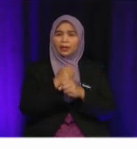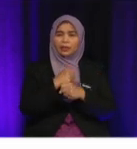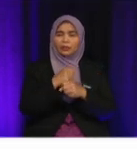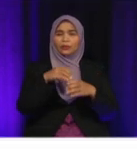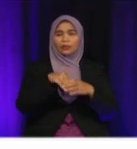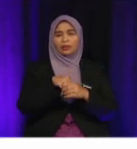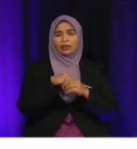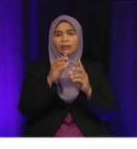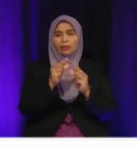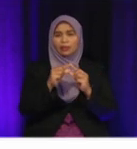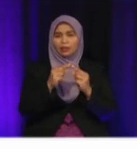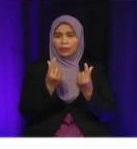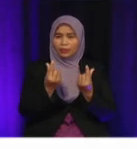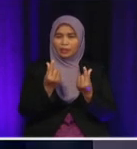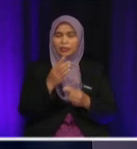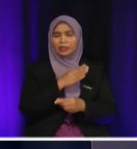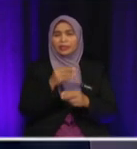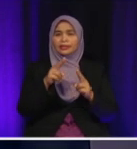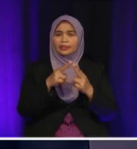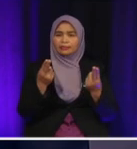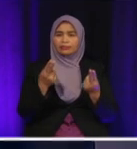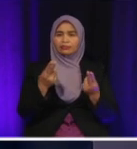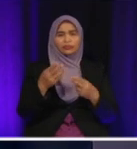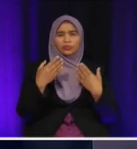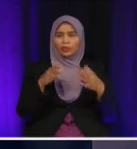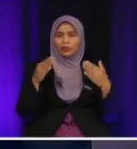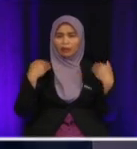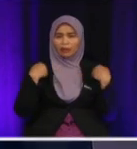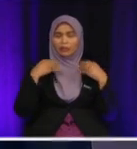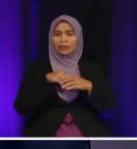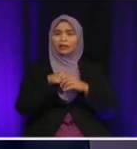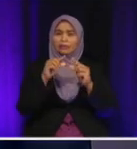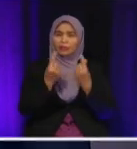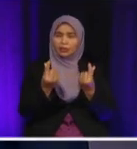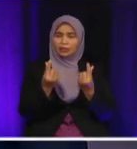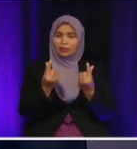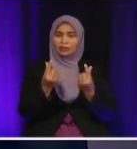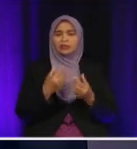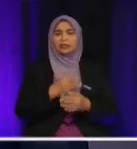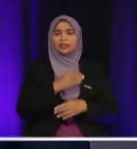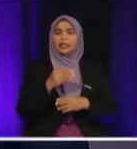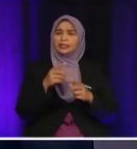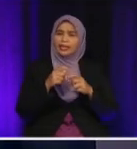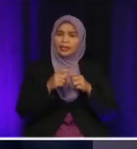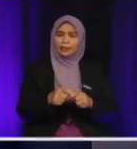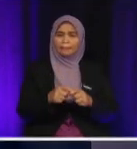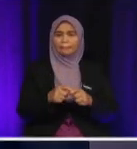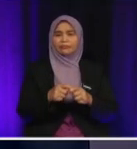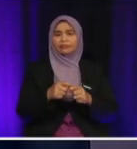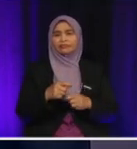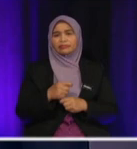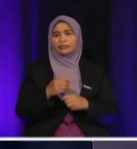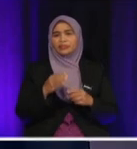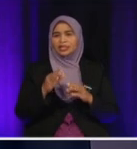dan As-Sunnah. Memang dah ada dah di dalam Al-Quran dan As-Sunnah. Dan mandatory menyebut perkataan kesiksaan.